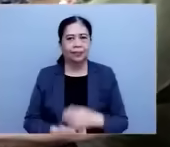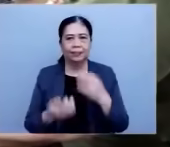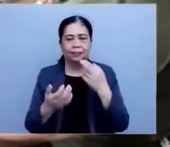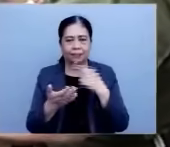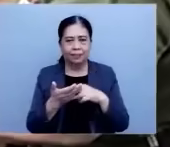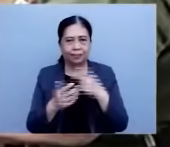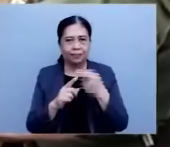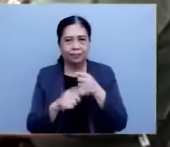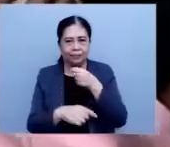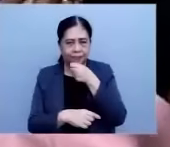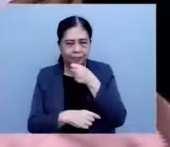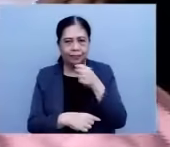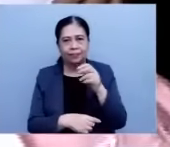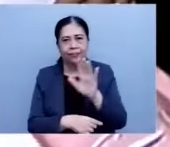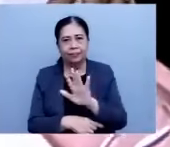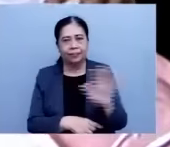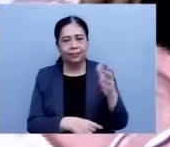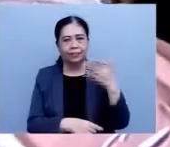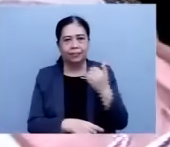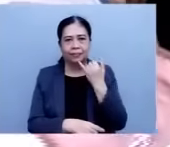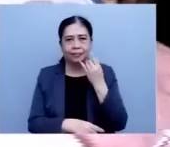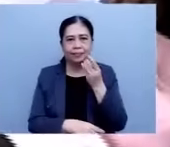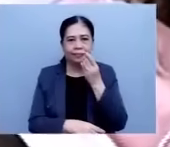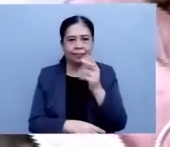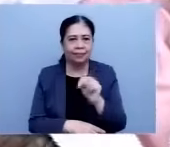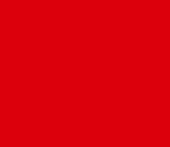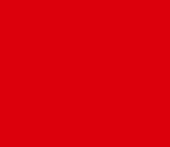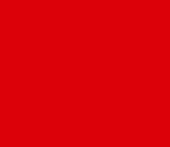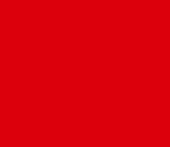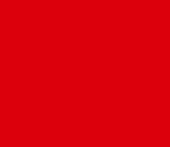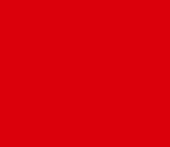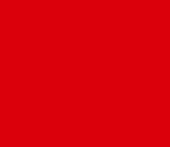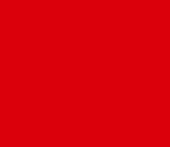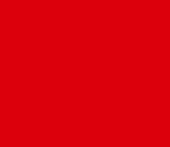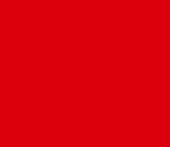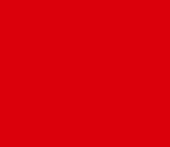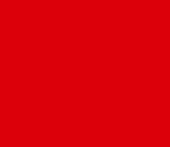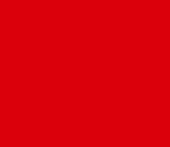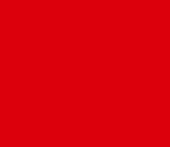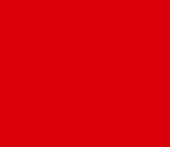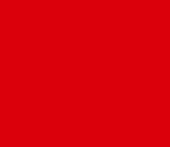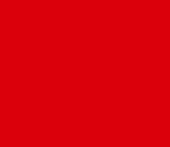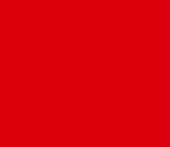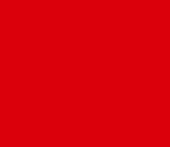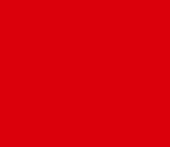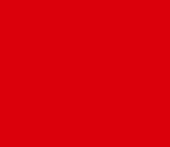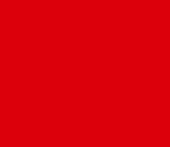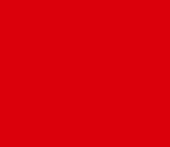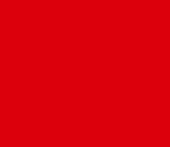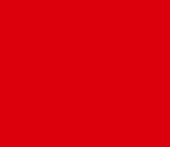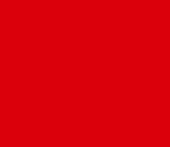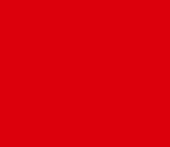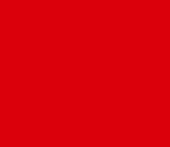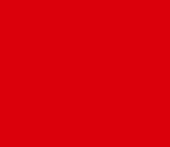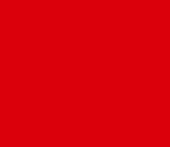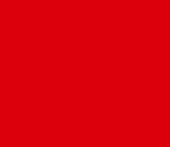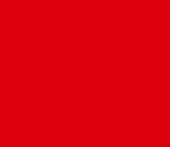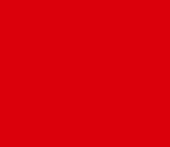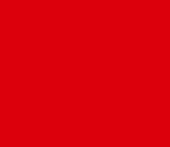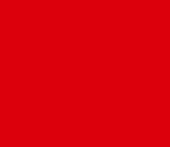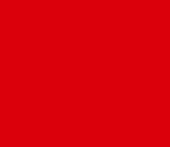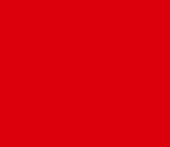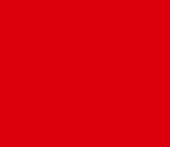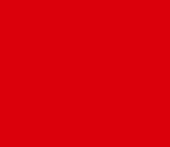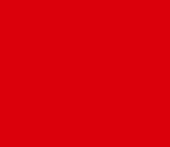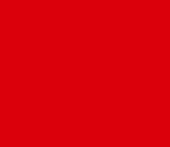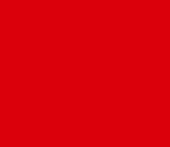Nagbabalita mula sa frontline, Jenny Dongon, News 5. Mga kapatid, Cheryl Cosin po, huwag maging gulis